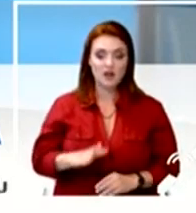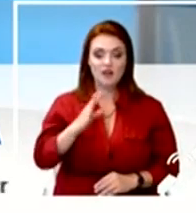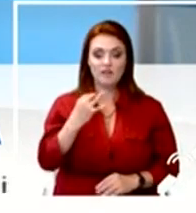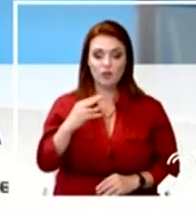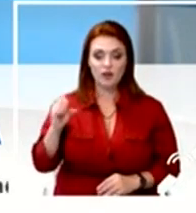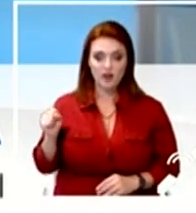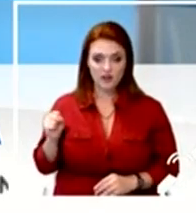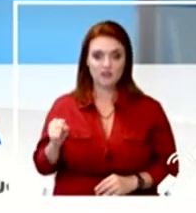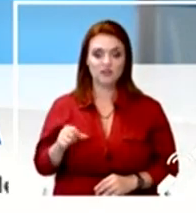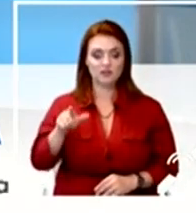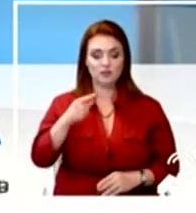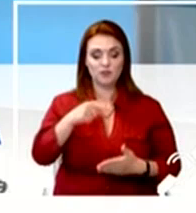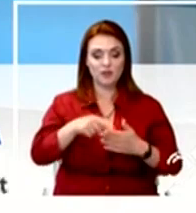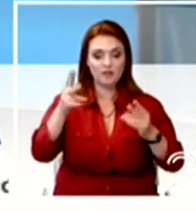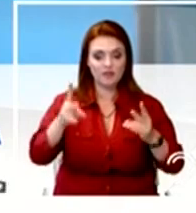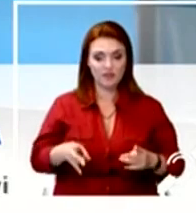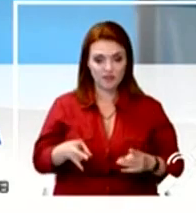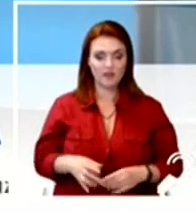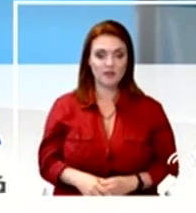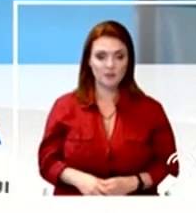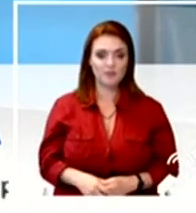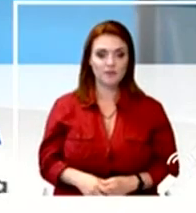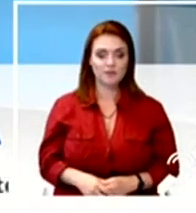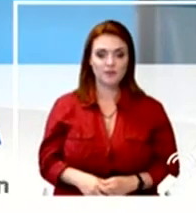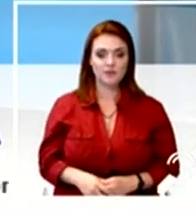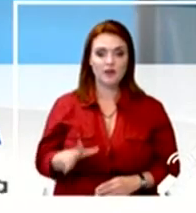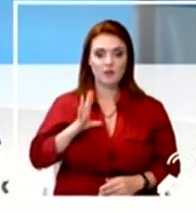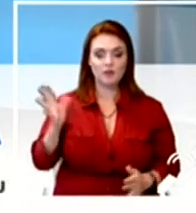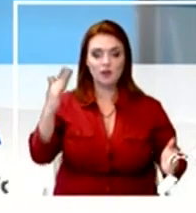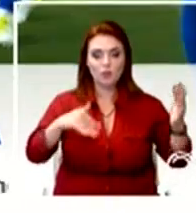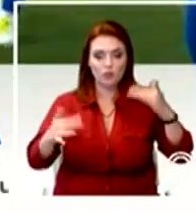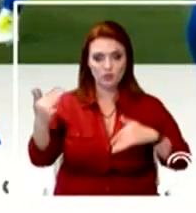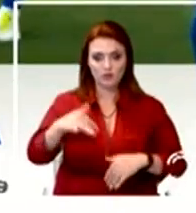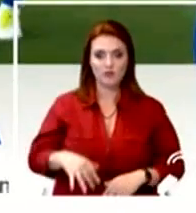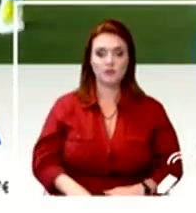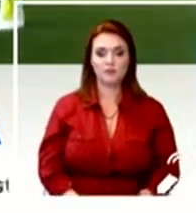a suferit un tragic accident în timpul unei scale la munte în Islanda.